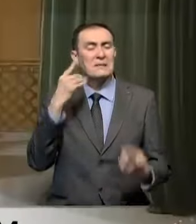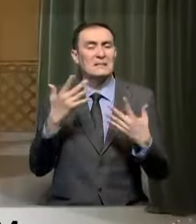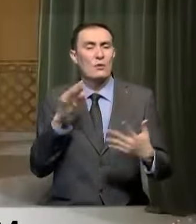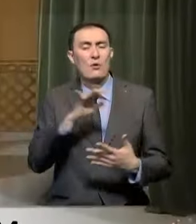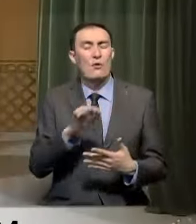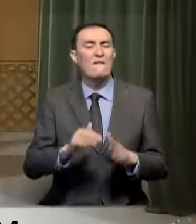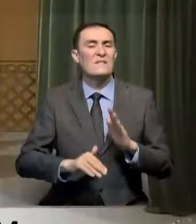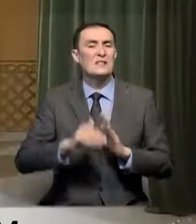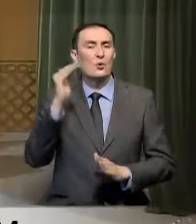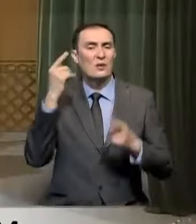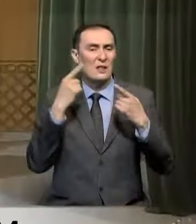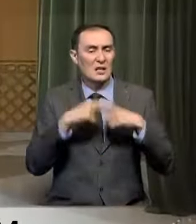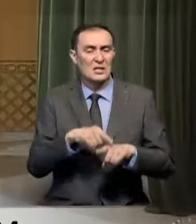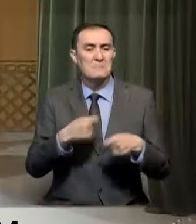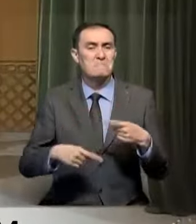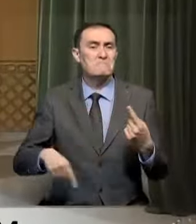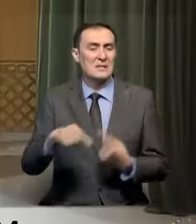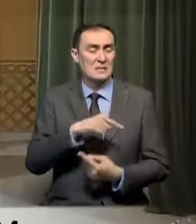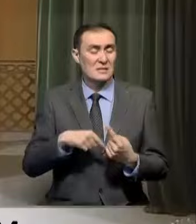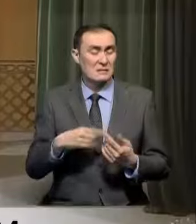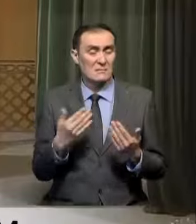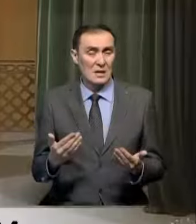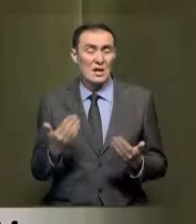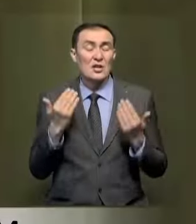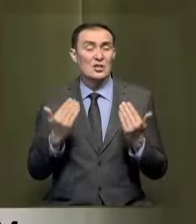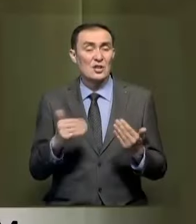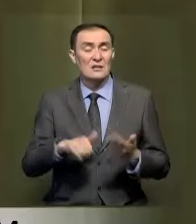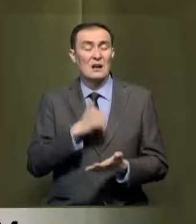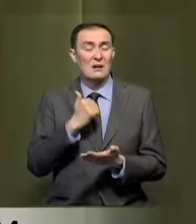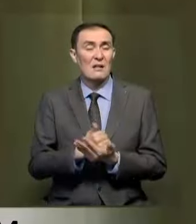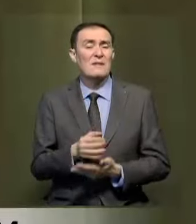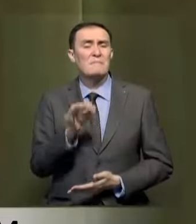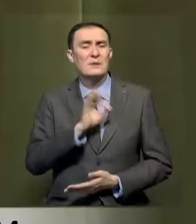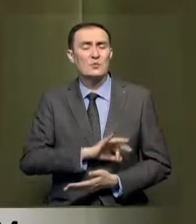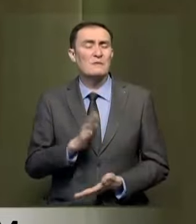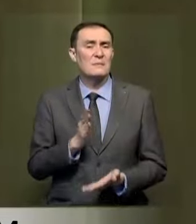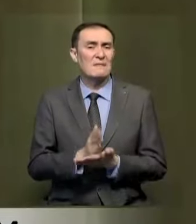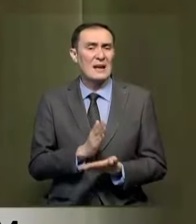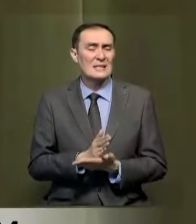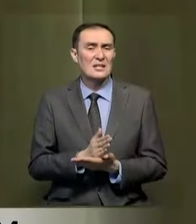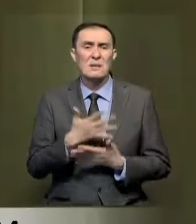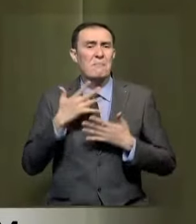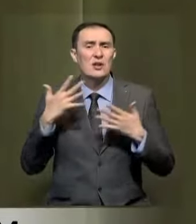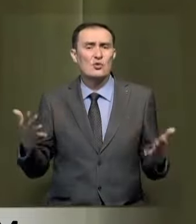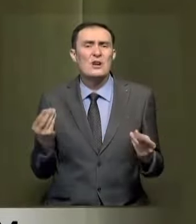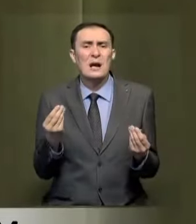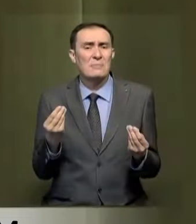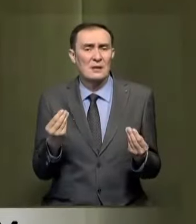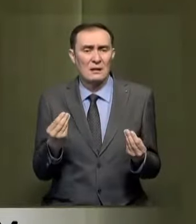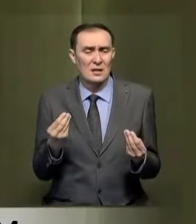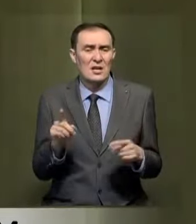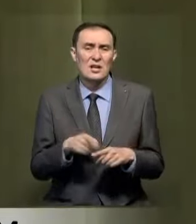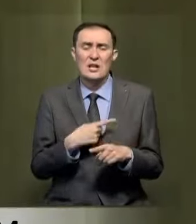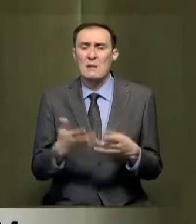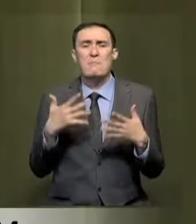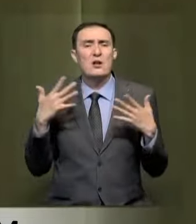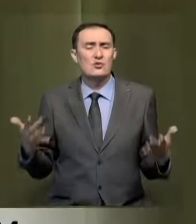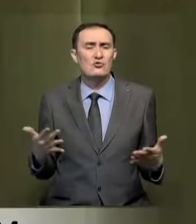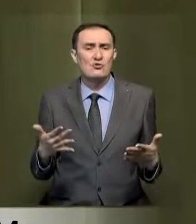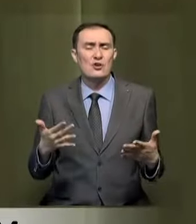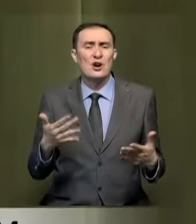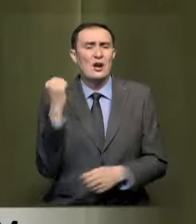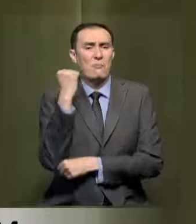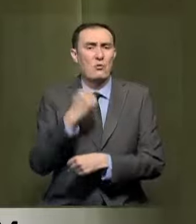о высокотехнологичном бизнесе сейчас Главным преимуществом является не огромный капитал ини